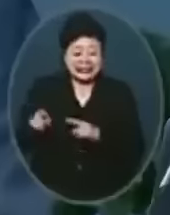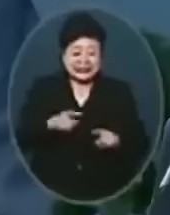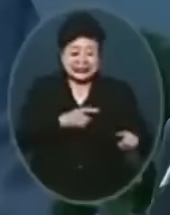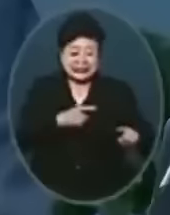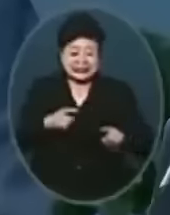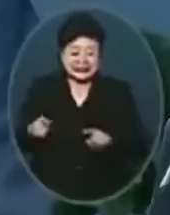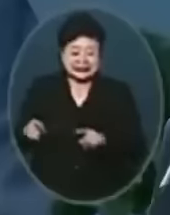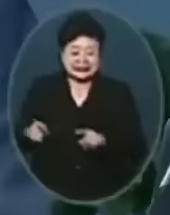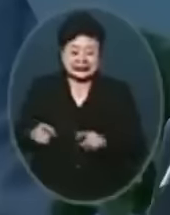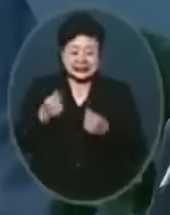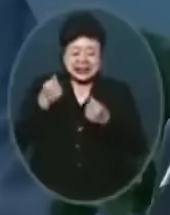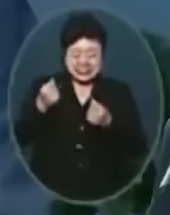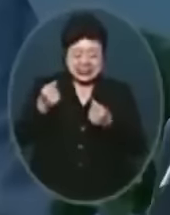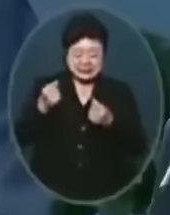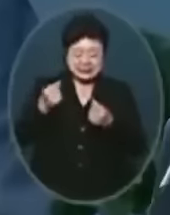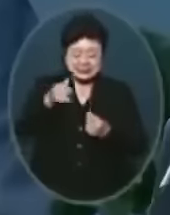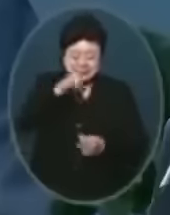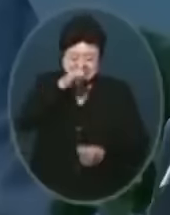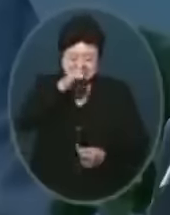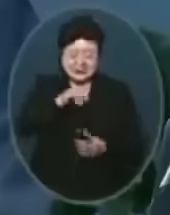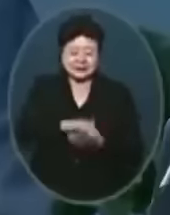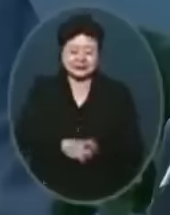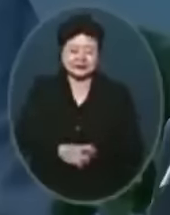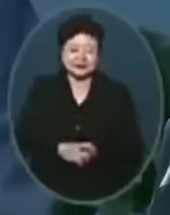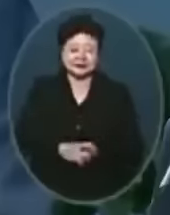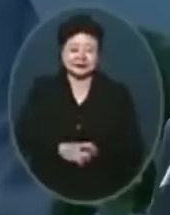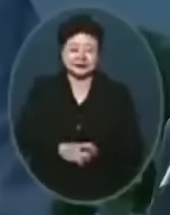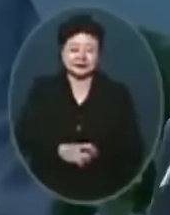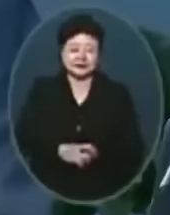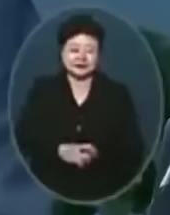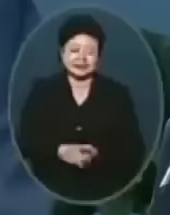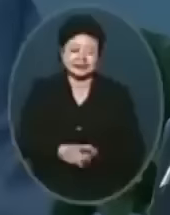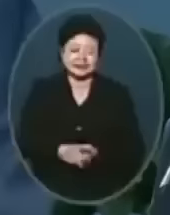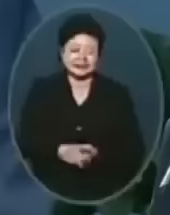다스리는 기구가 우리 속에 다 들어있어요.